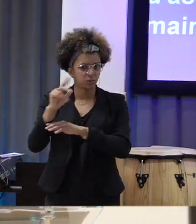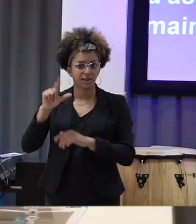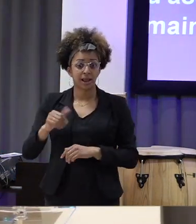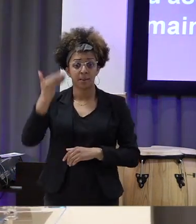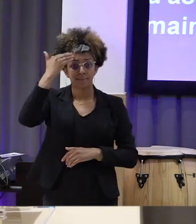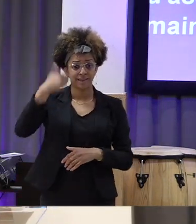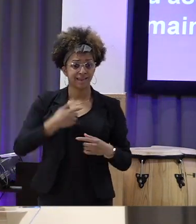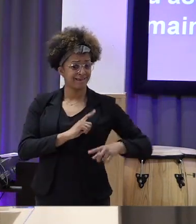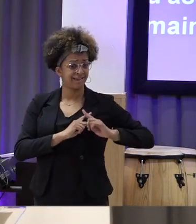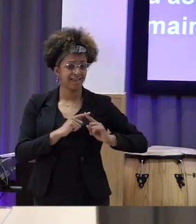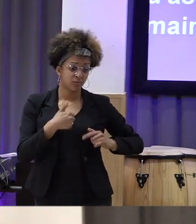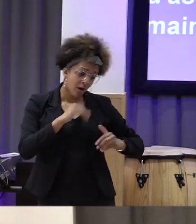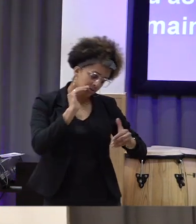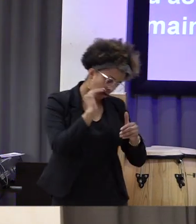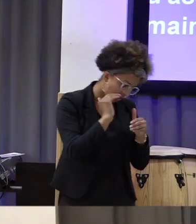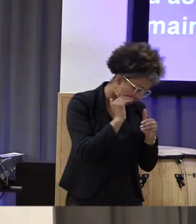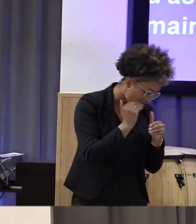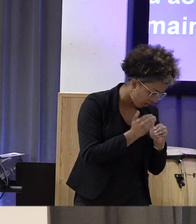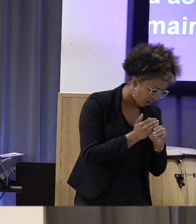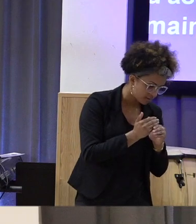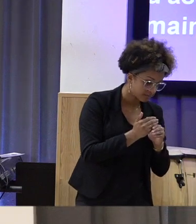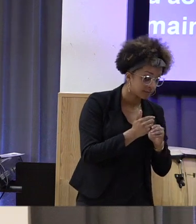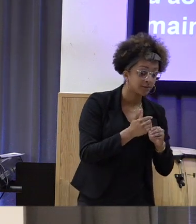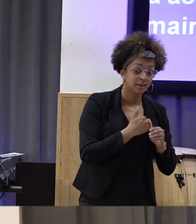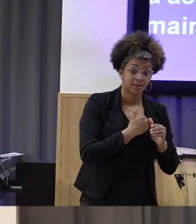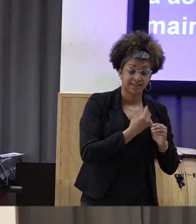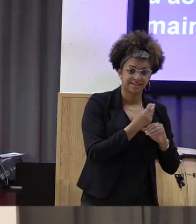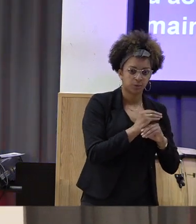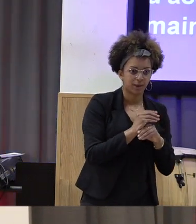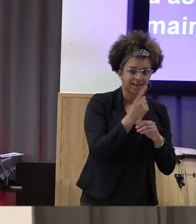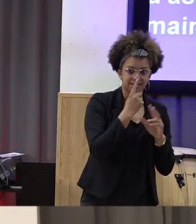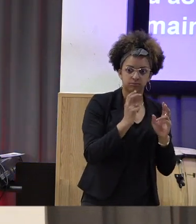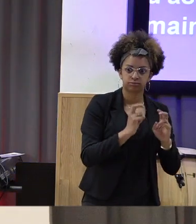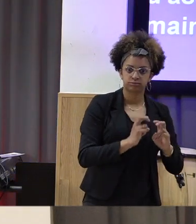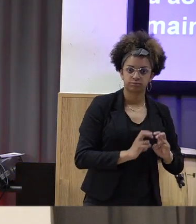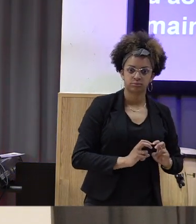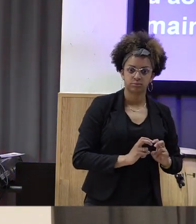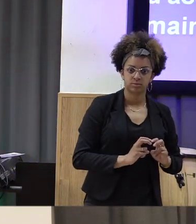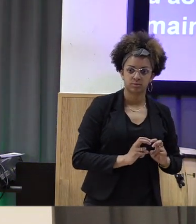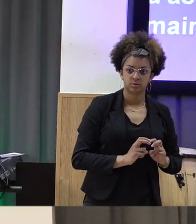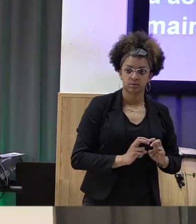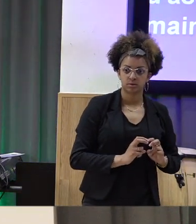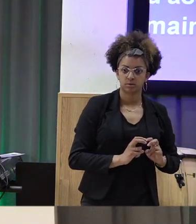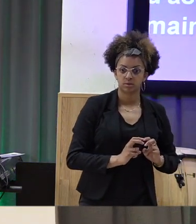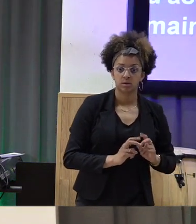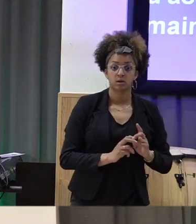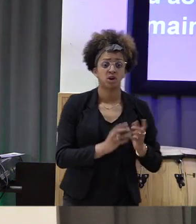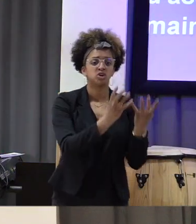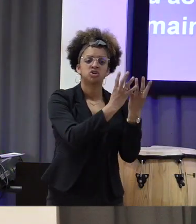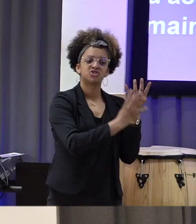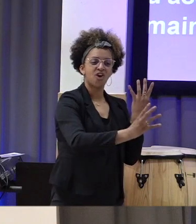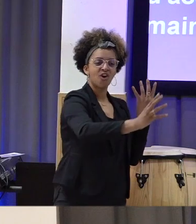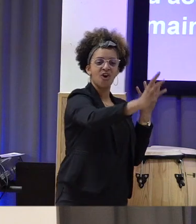Alléluia. Il dit, et la clôture est démolie. Plus aucune séparation.